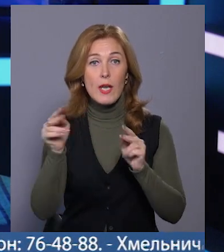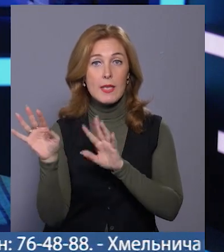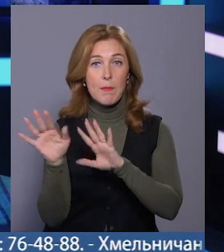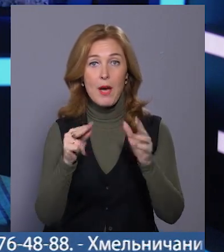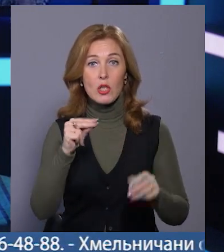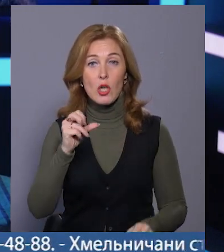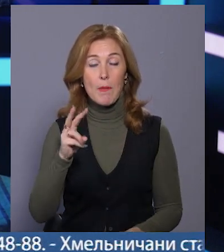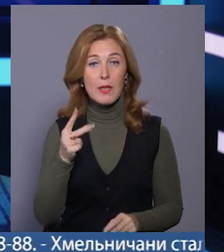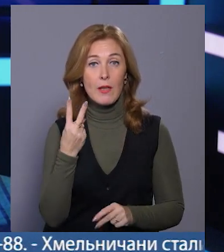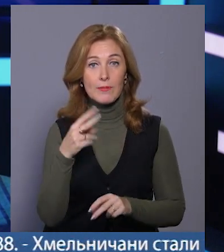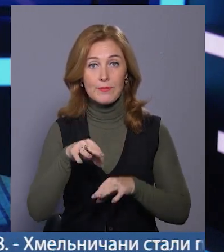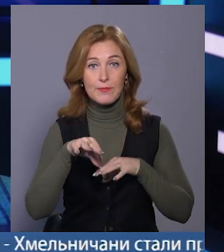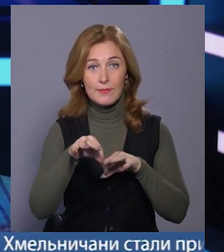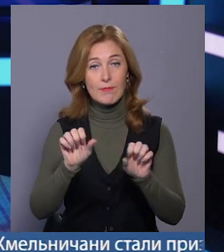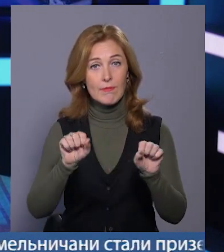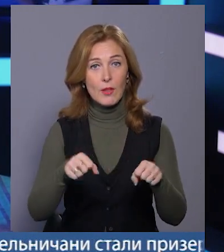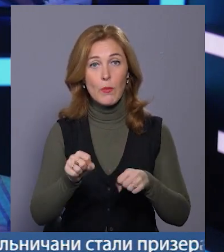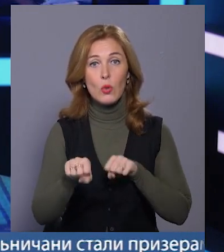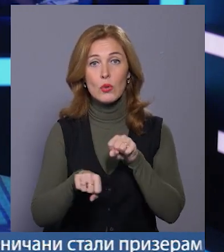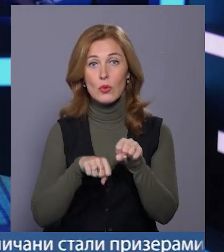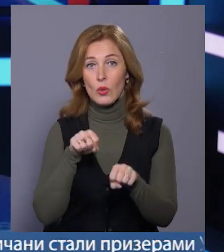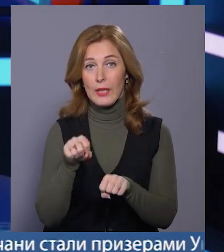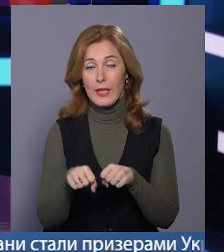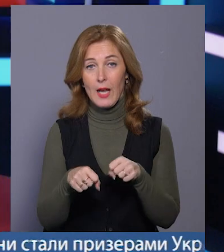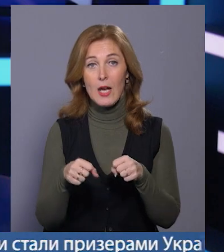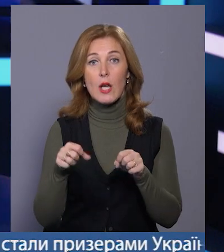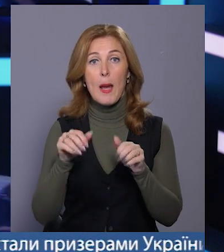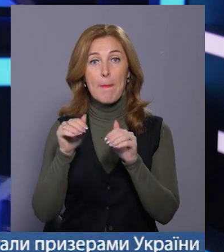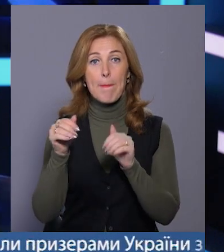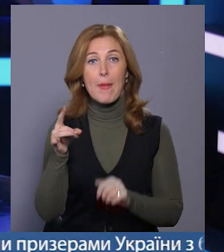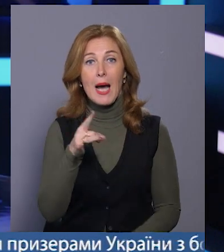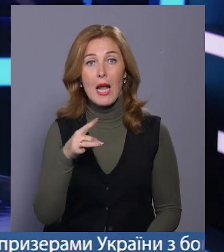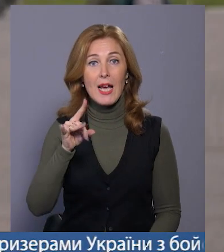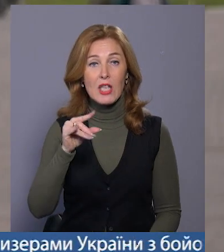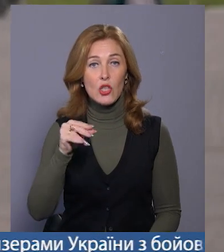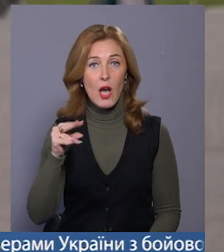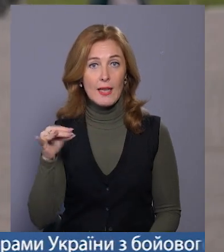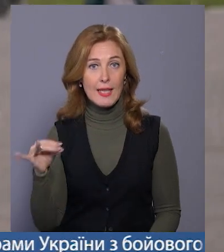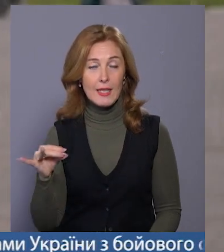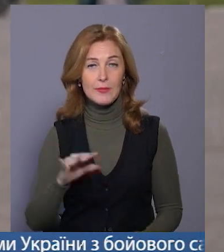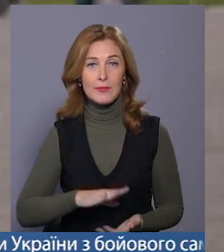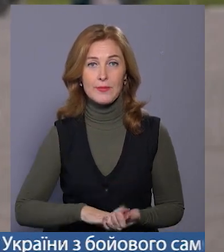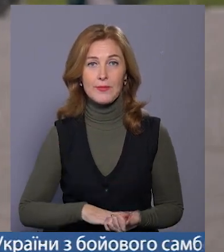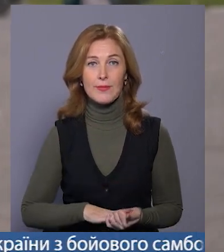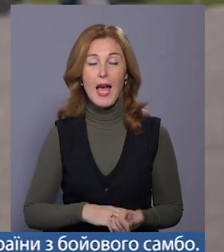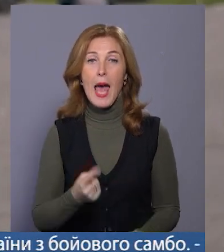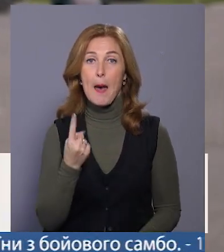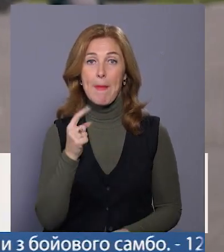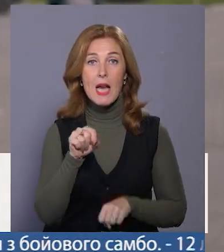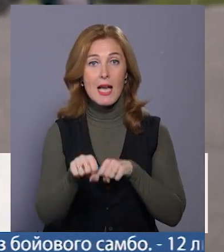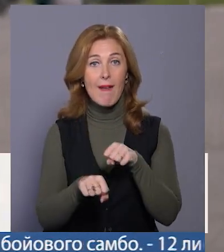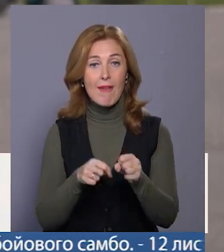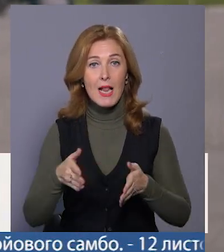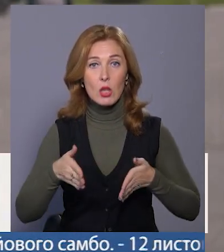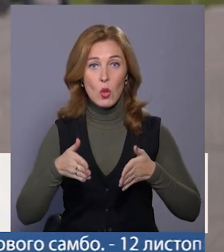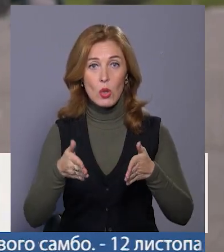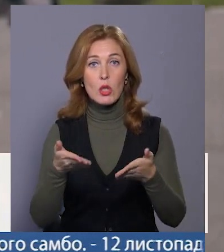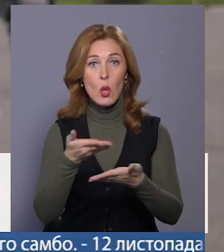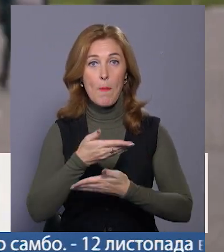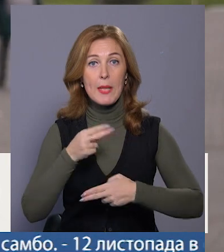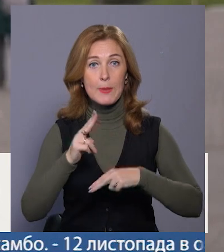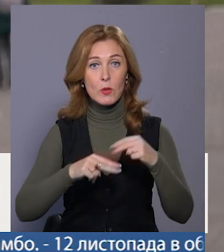двоколісним транспортом містяни можуть доїхати аж у мікрорайон Гречани. Першу велодоріжку ми збудували